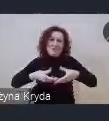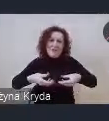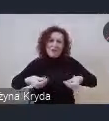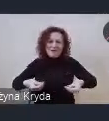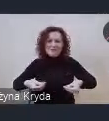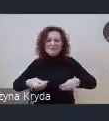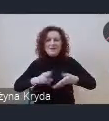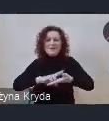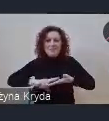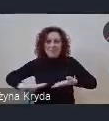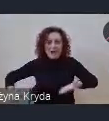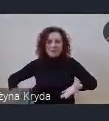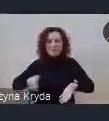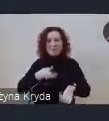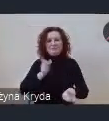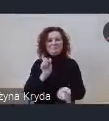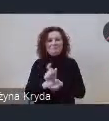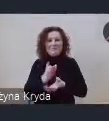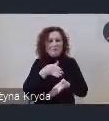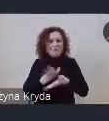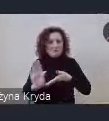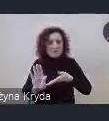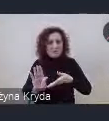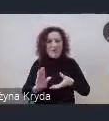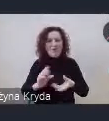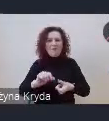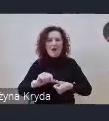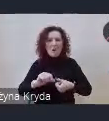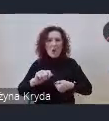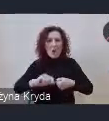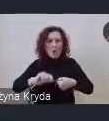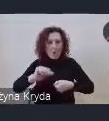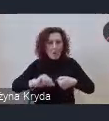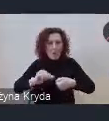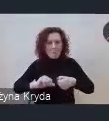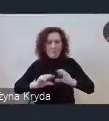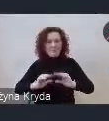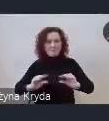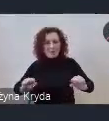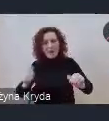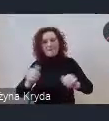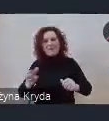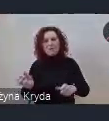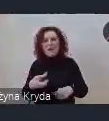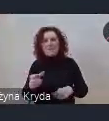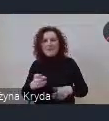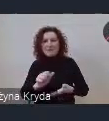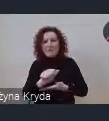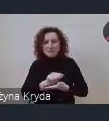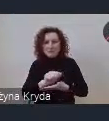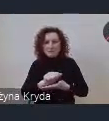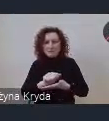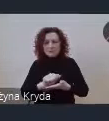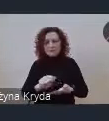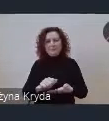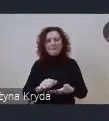ale można na przykład to jest rzadziej wykorzystywana metoda można piaskować schody zamawia się firmę która zajmuje